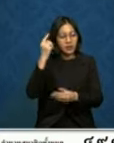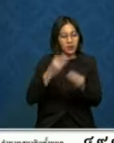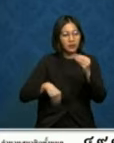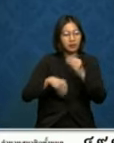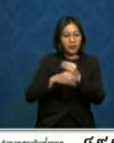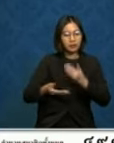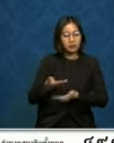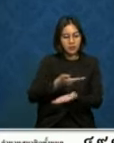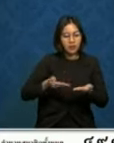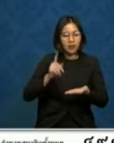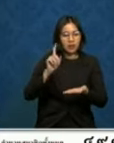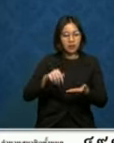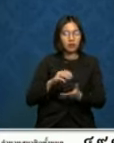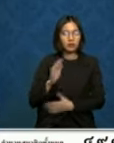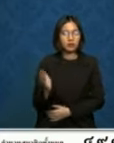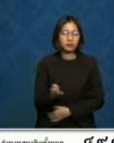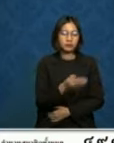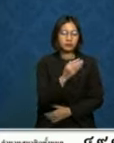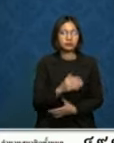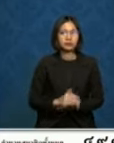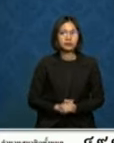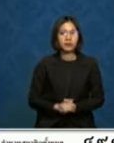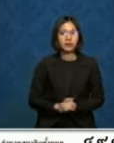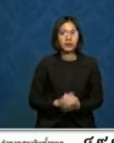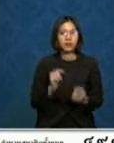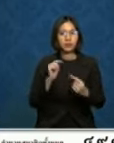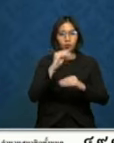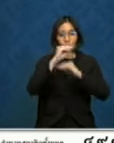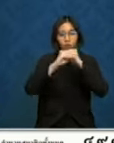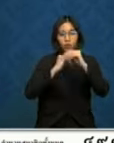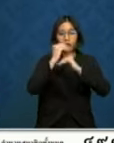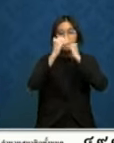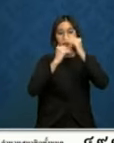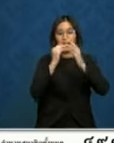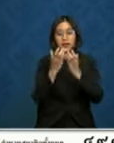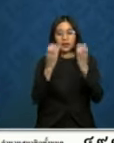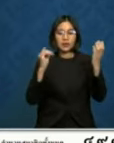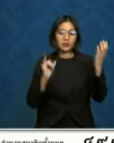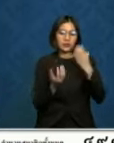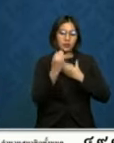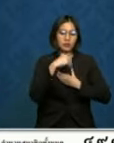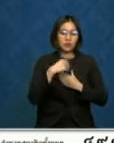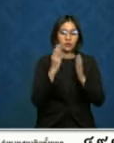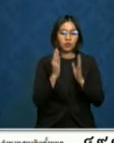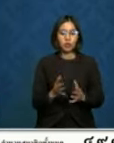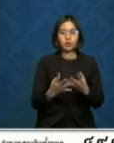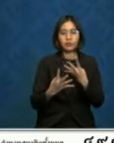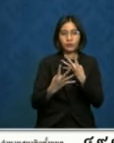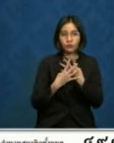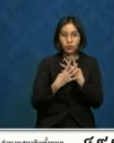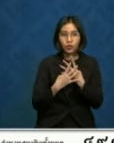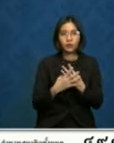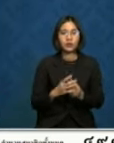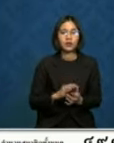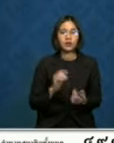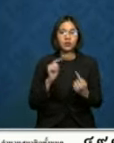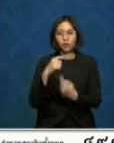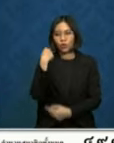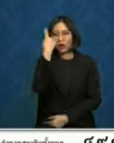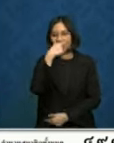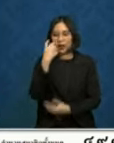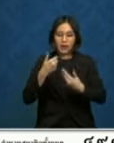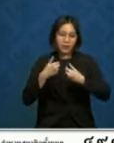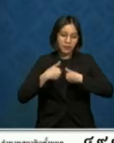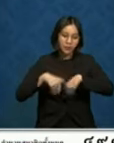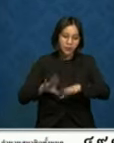งนี้ค่ะท่านประธานสไลด์ที่4นะคะภายใต้โครงการพัฒนาจริยธรรมของผู้ต้องขังนะคะผู้สำหรับผู้ที่ถูกปล่อย